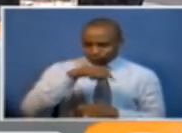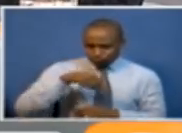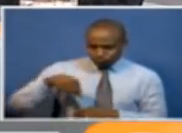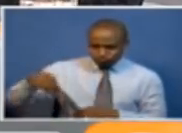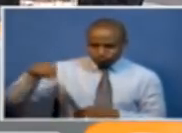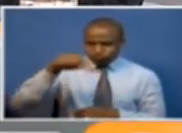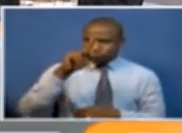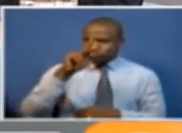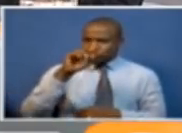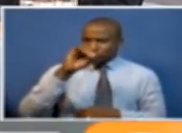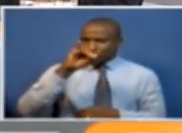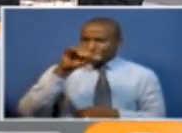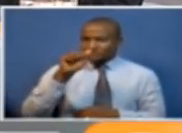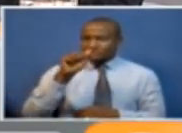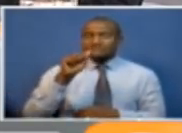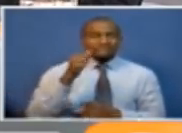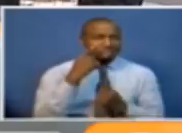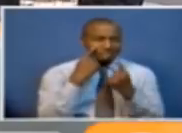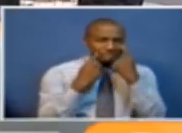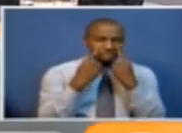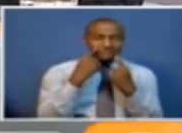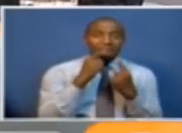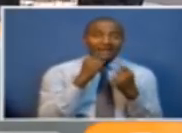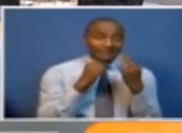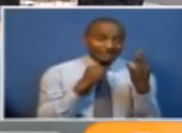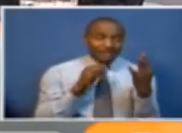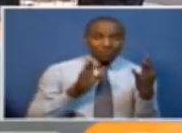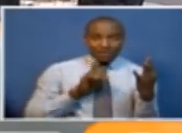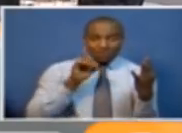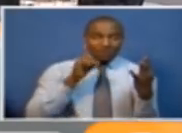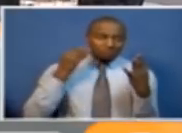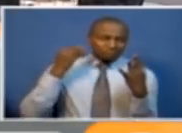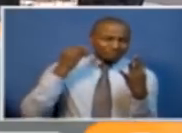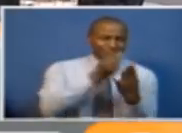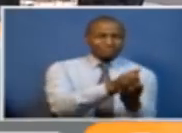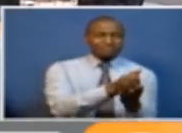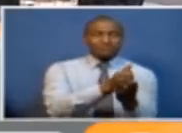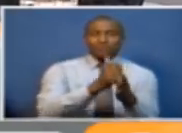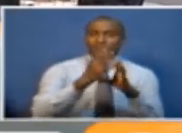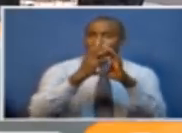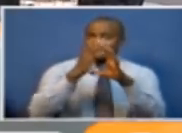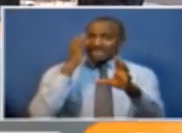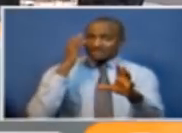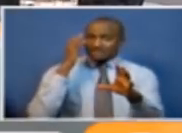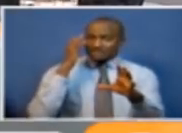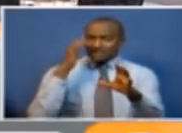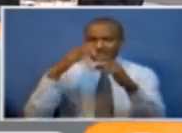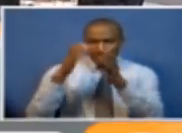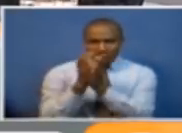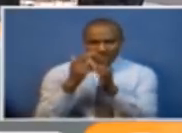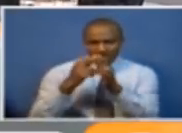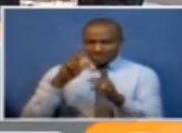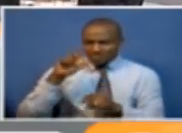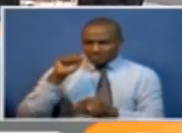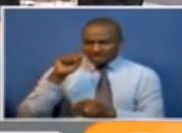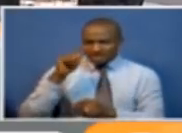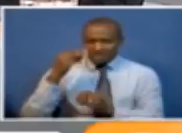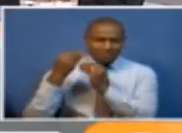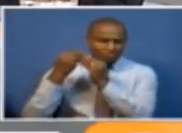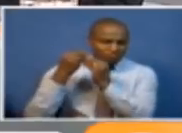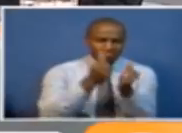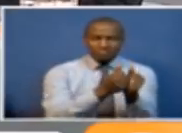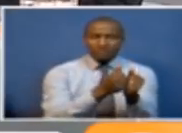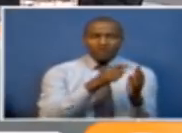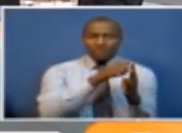Na waathiriwa ambao ni wanaume watatu na mwanamke mmoja waliaga dunia baada ya basi la kampuni ya Latema kupoteza mwelekeo na kuwagonga